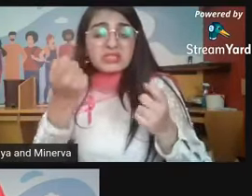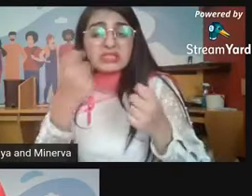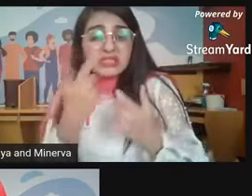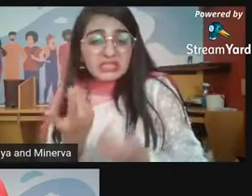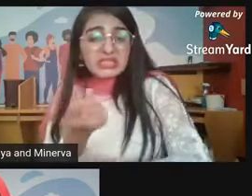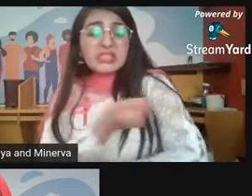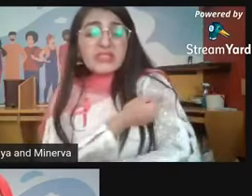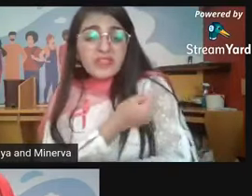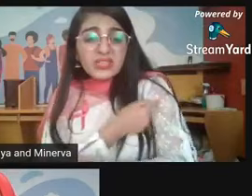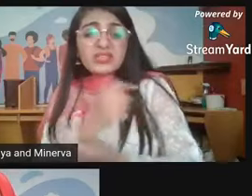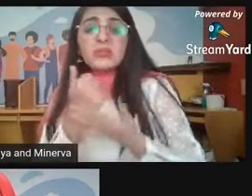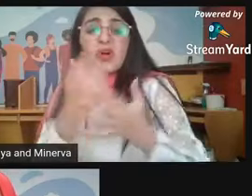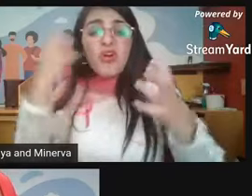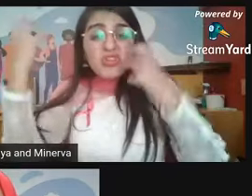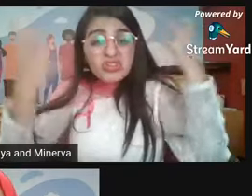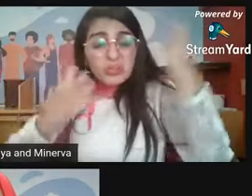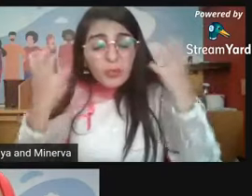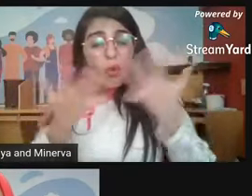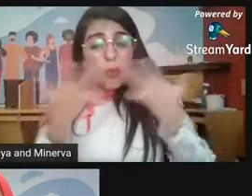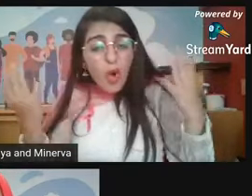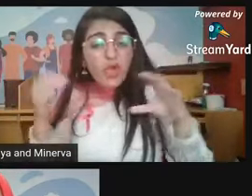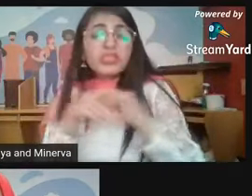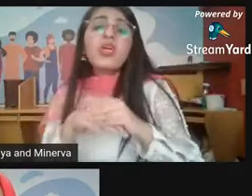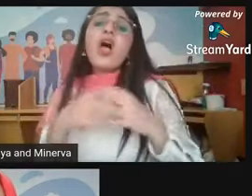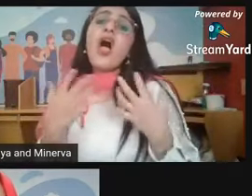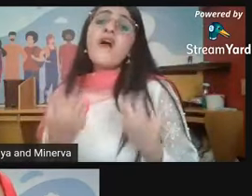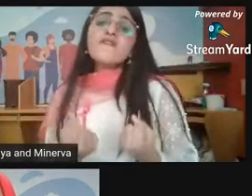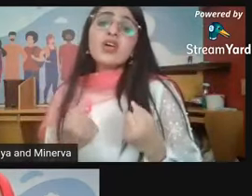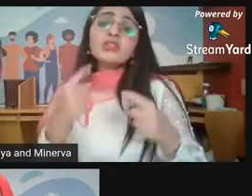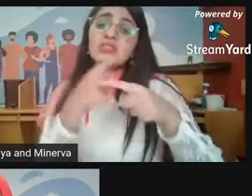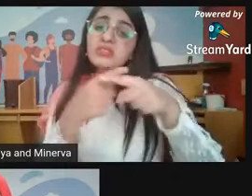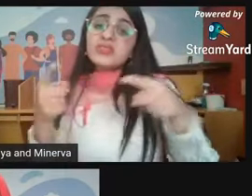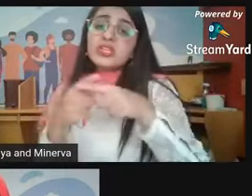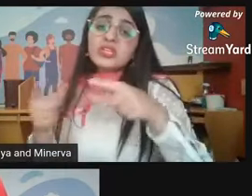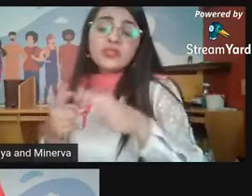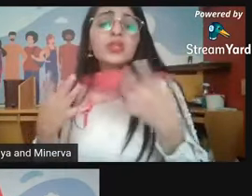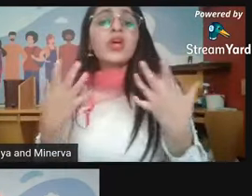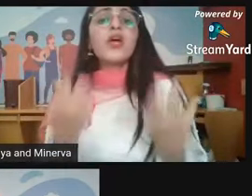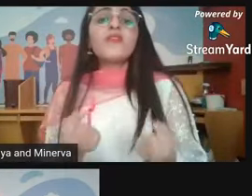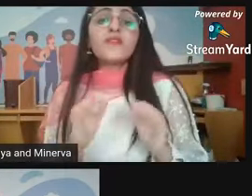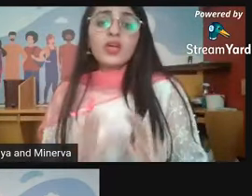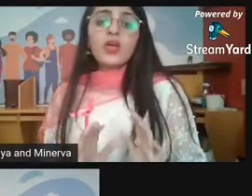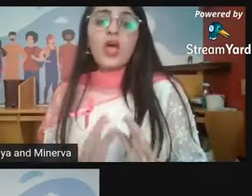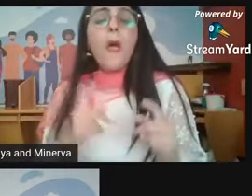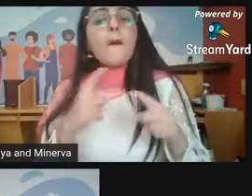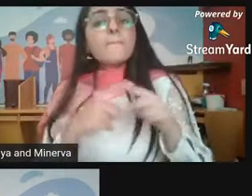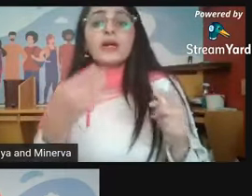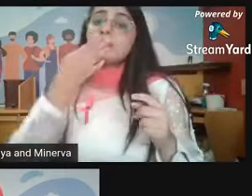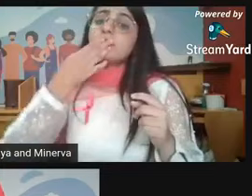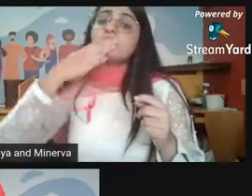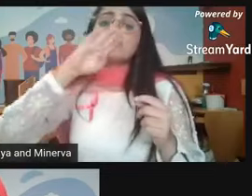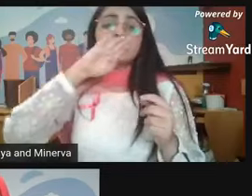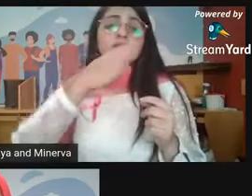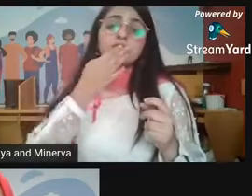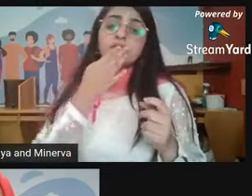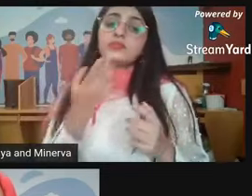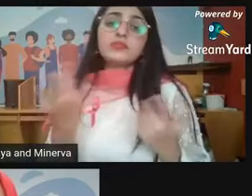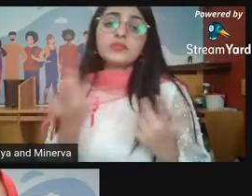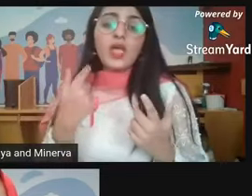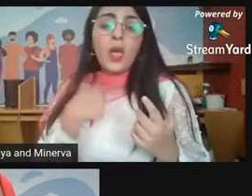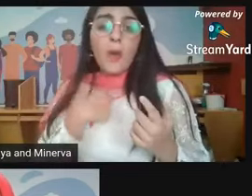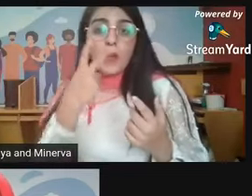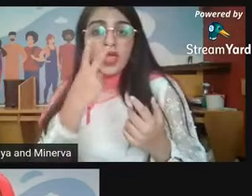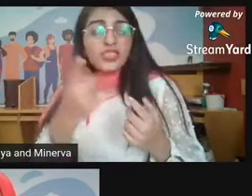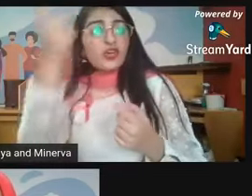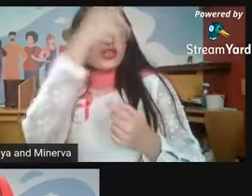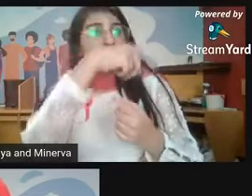जिसमें पेशेंट को बहुत ज्यादा डिप्रेशन में चला जाता है. बहुत सारी चीजें होती हैं, बट अल्हम्दुलिल्लाह आई एम हियर टू बी एन